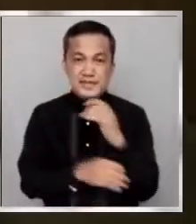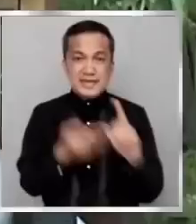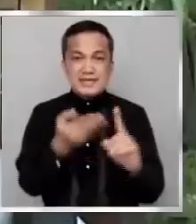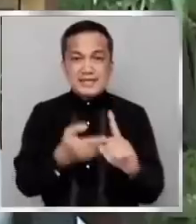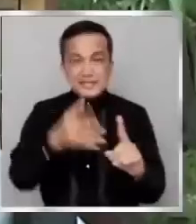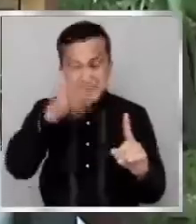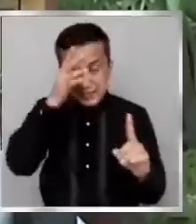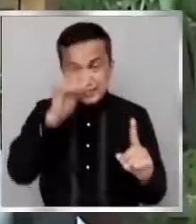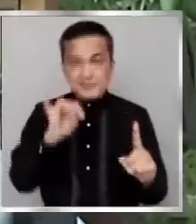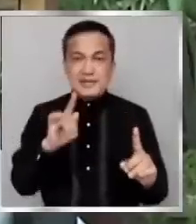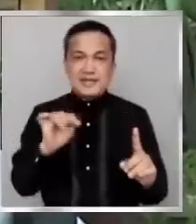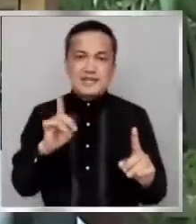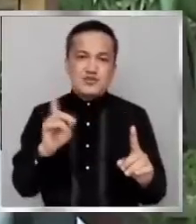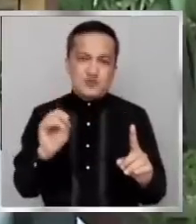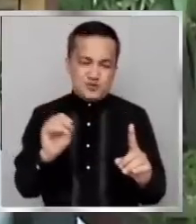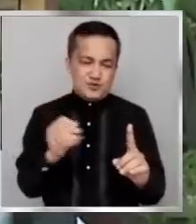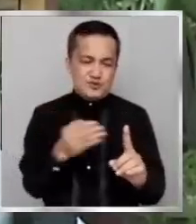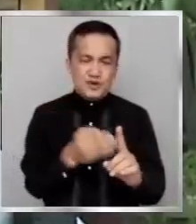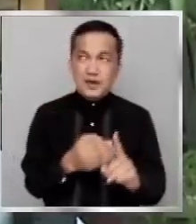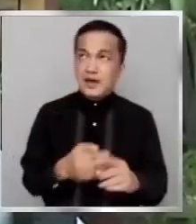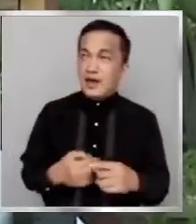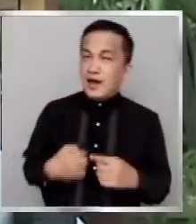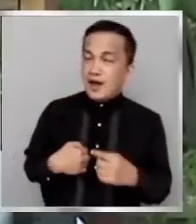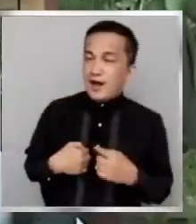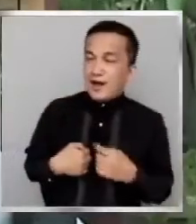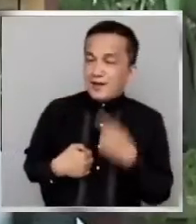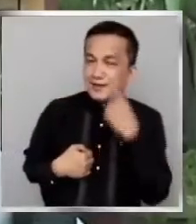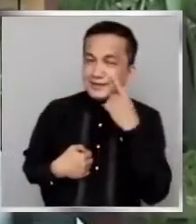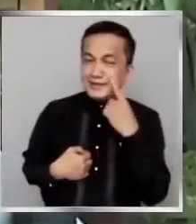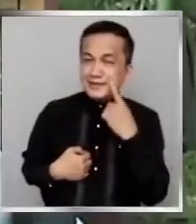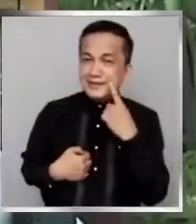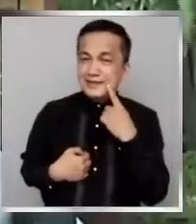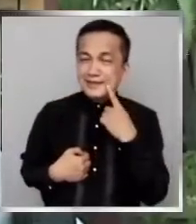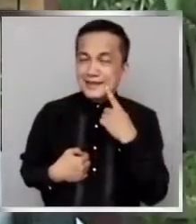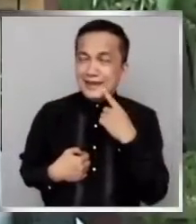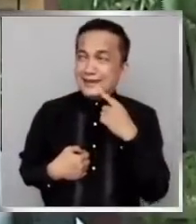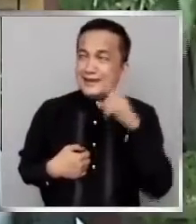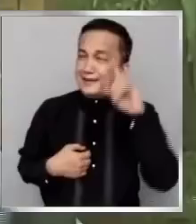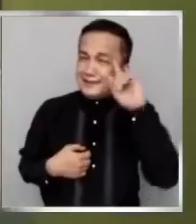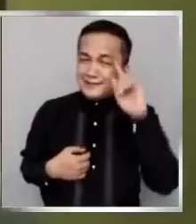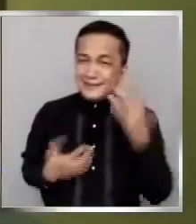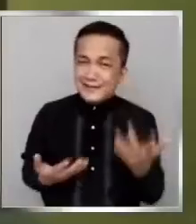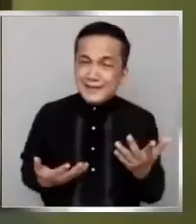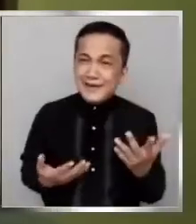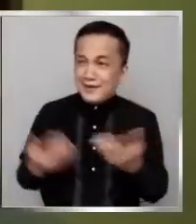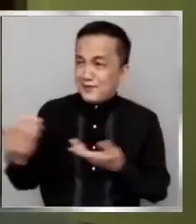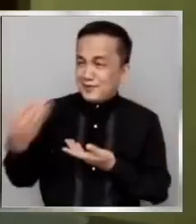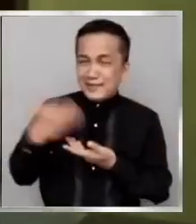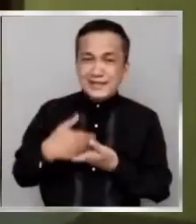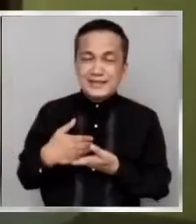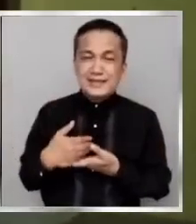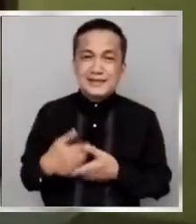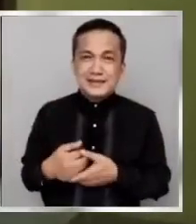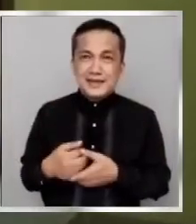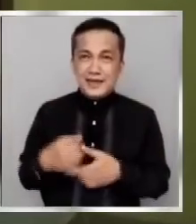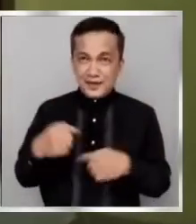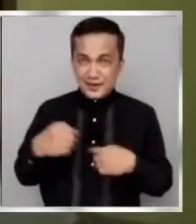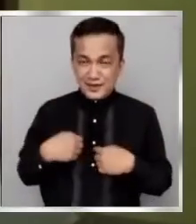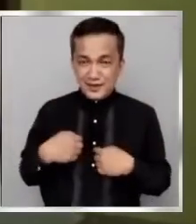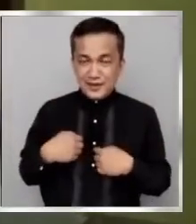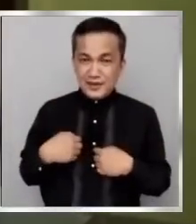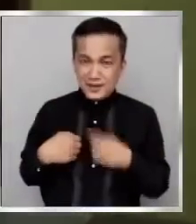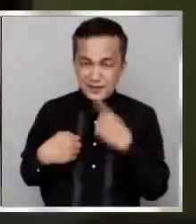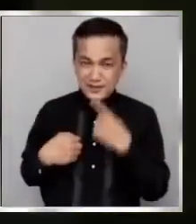Bernardo. Ako ay naiyak na hindi ko kalahi kumuntog sa ganito na ako ay makikilala